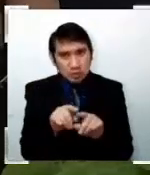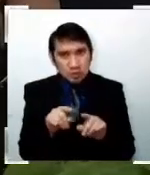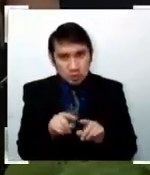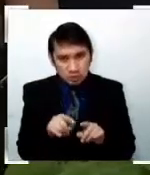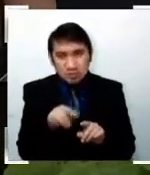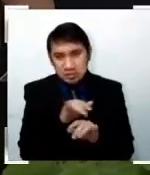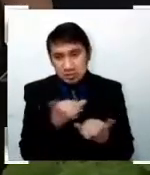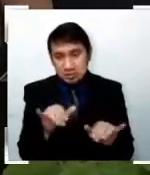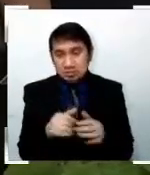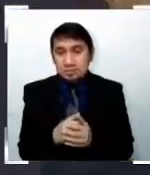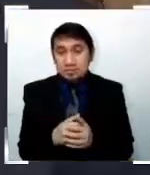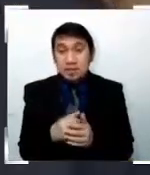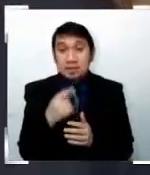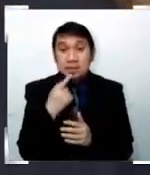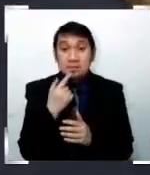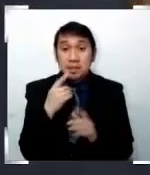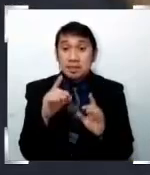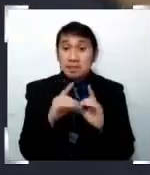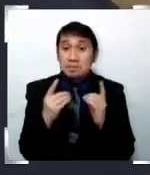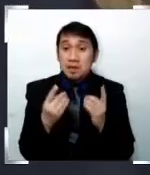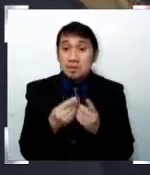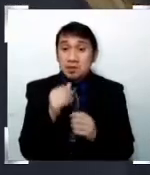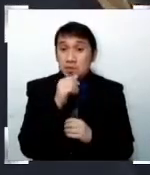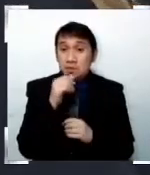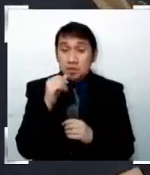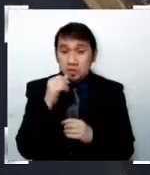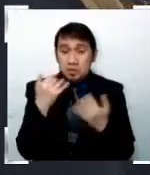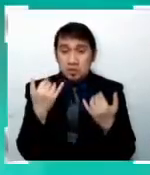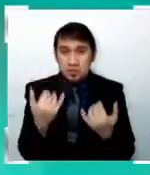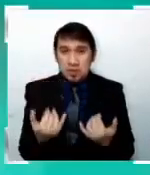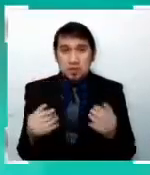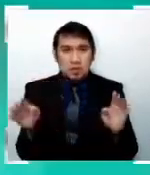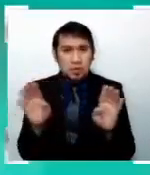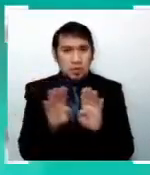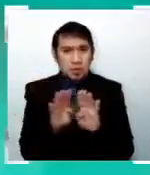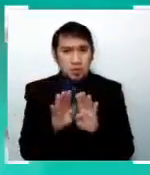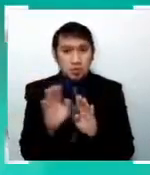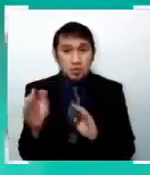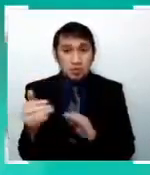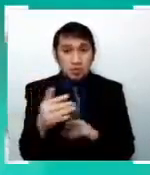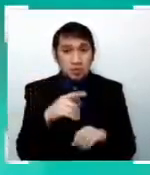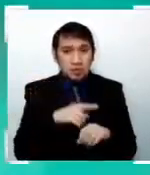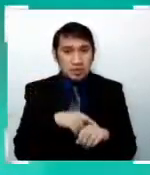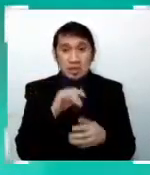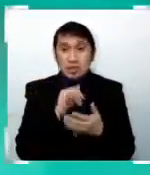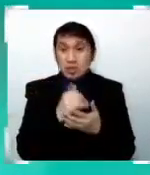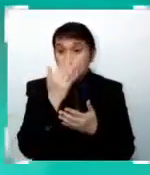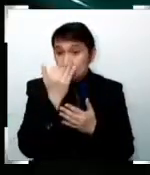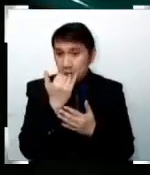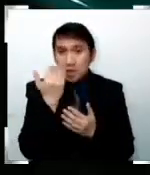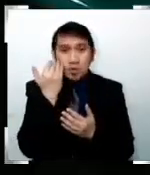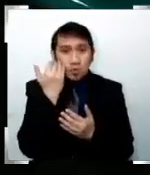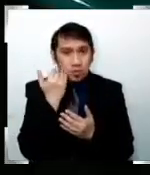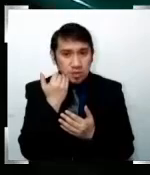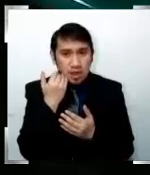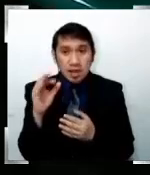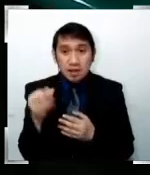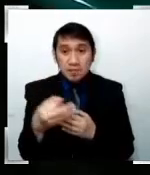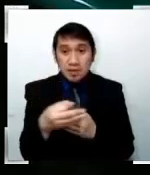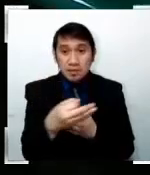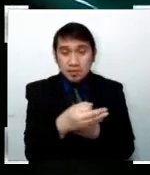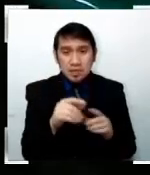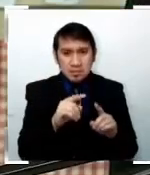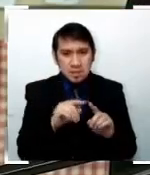sa Department of Agriculture, nagsimula na ang closed fishing season, kaya kakaunti ang isda ngayon, pero may iba naman raw mapagkukunan